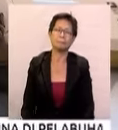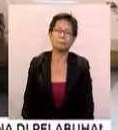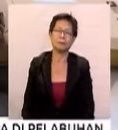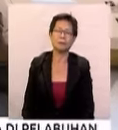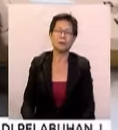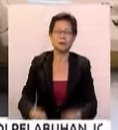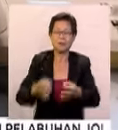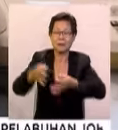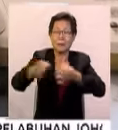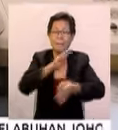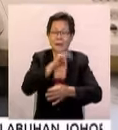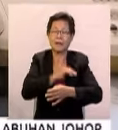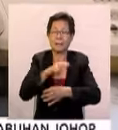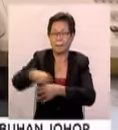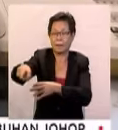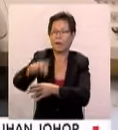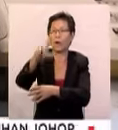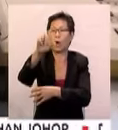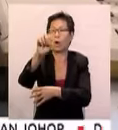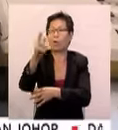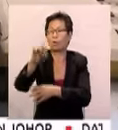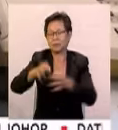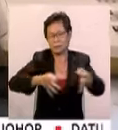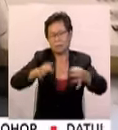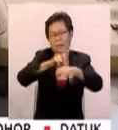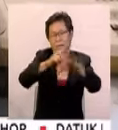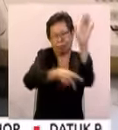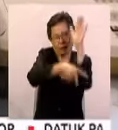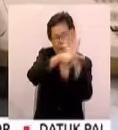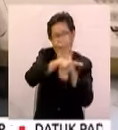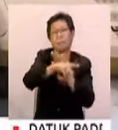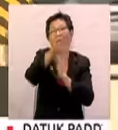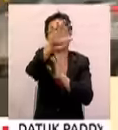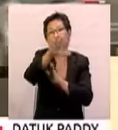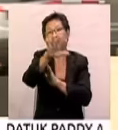Perkara itu dijelaskan Menteri Pengangkutan Anthony Lok di Parlimen. Katanya